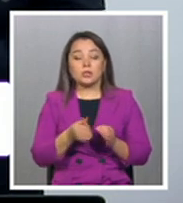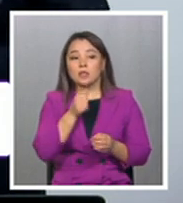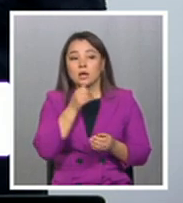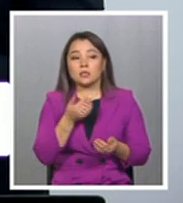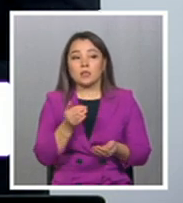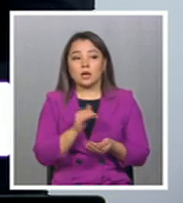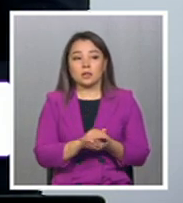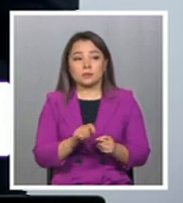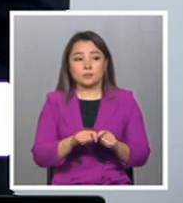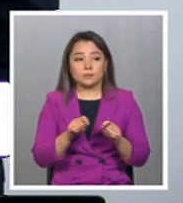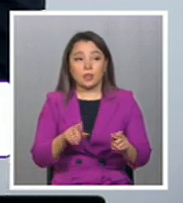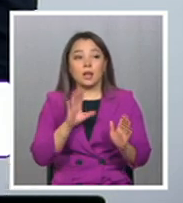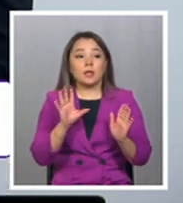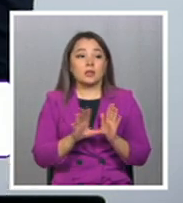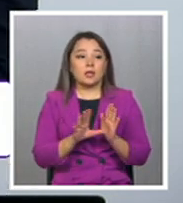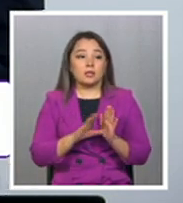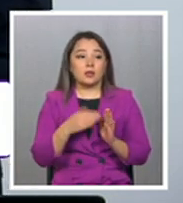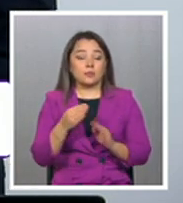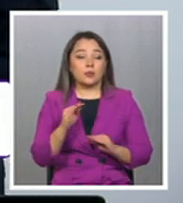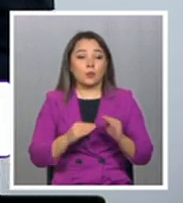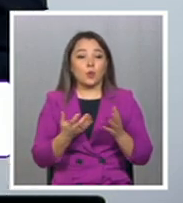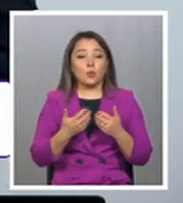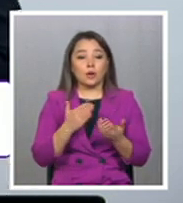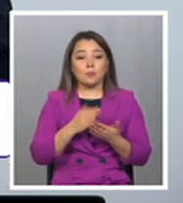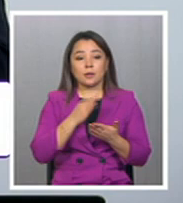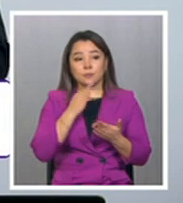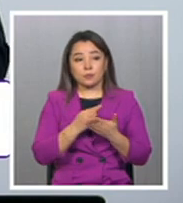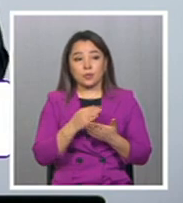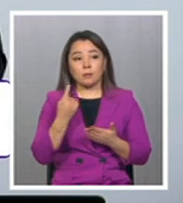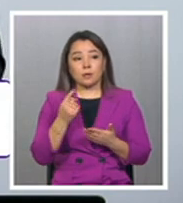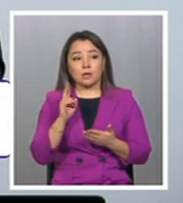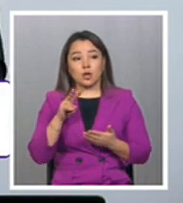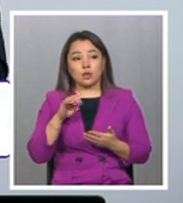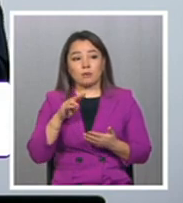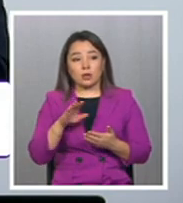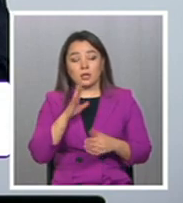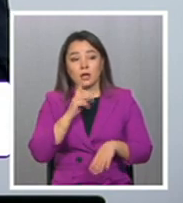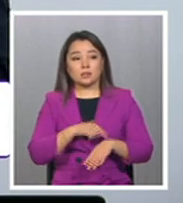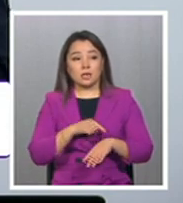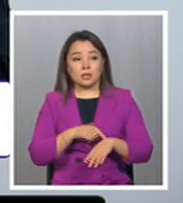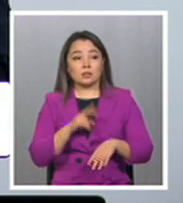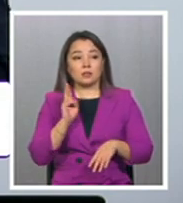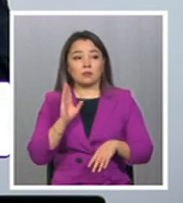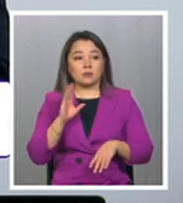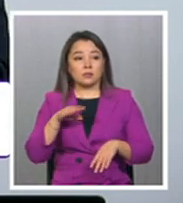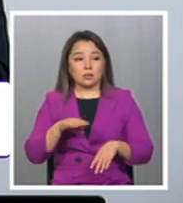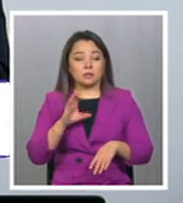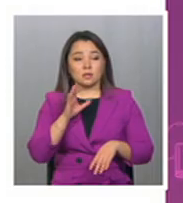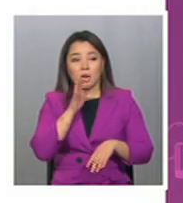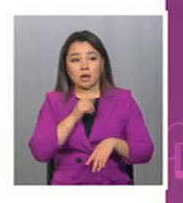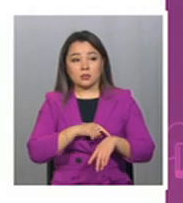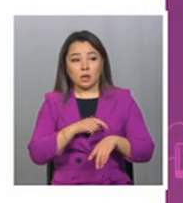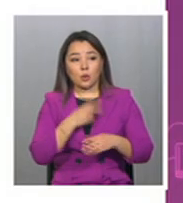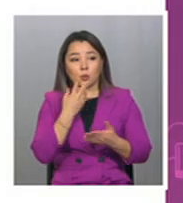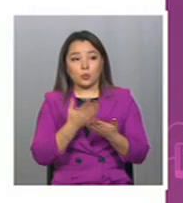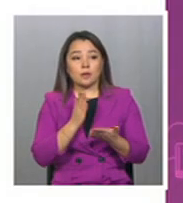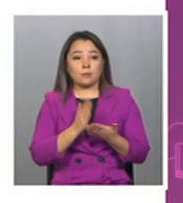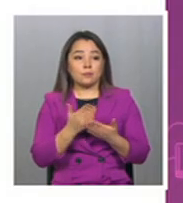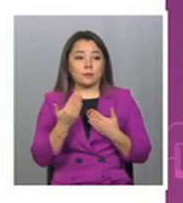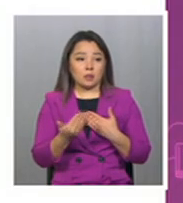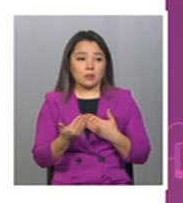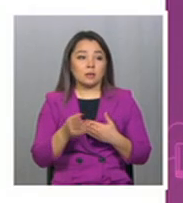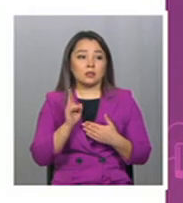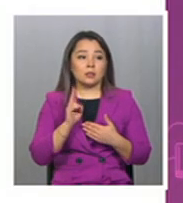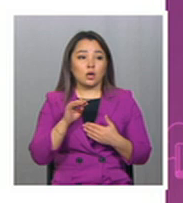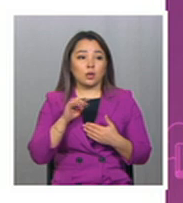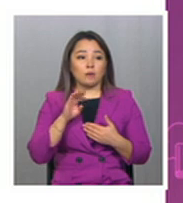танысайын. Электр энергиясының өлшем бірлігі 1 киловатт сағат, яғни ол киловатт сағат деп көрсетіледі.